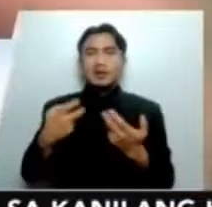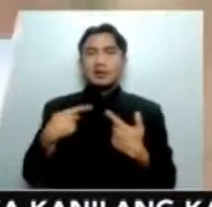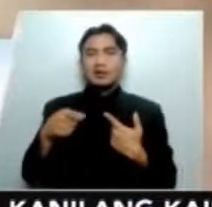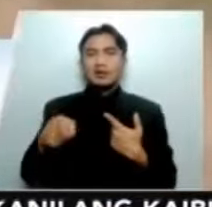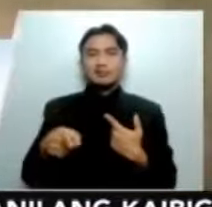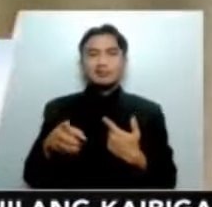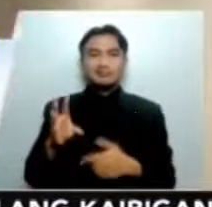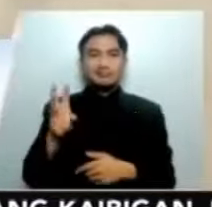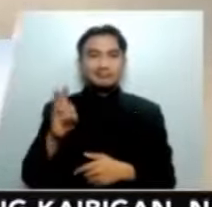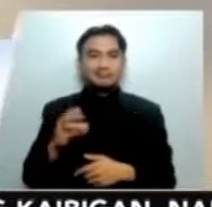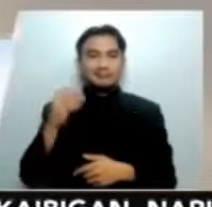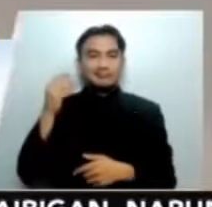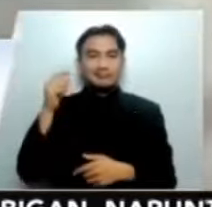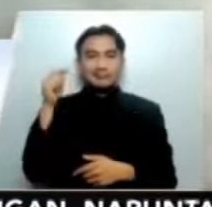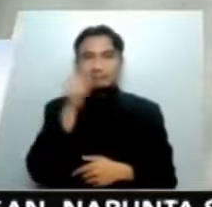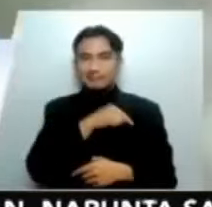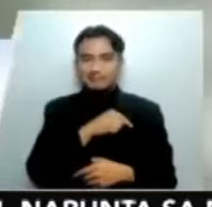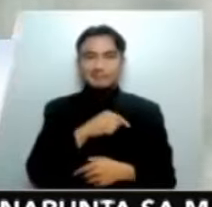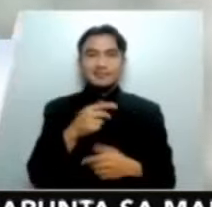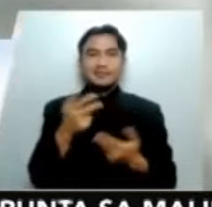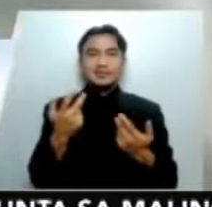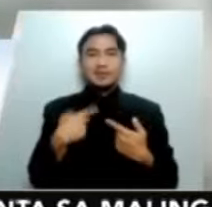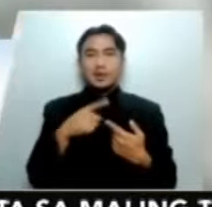ang nanakit daw kay Justice.